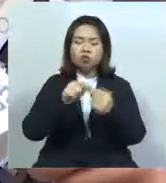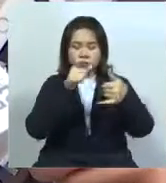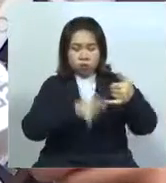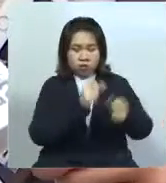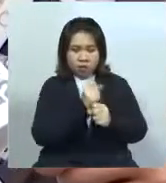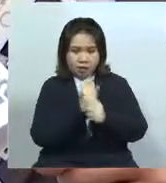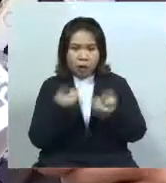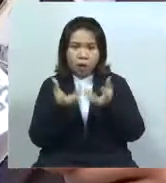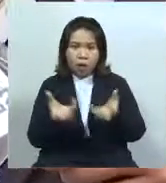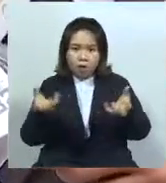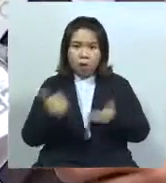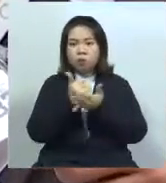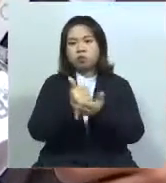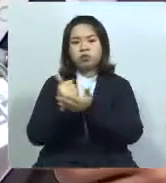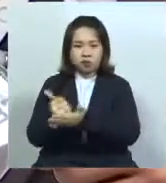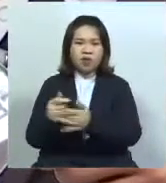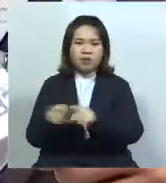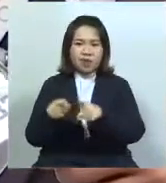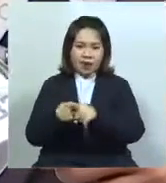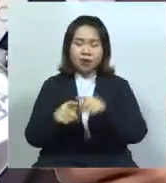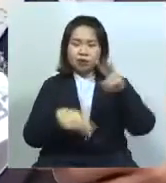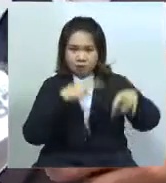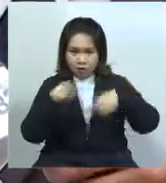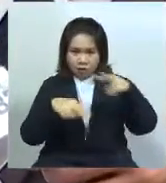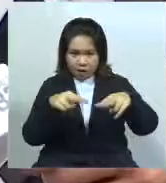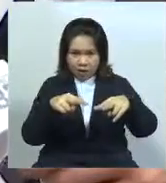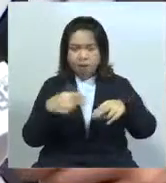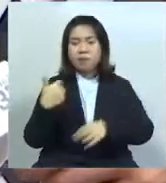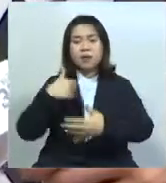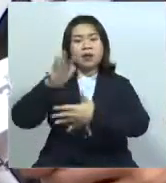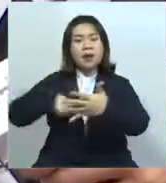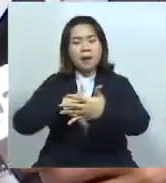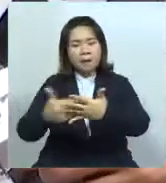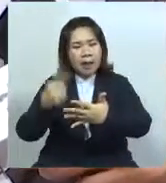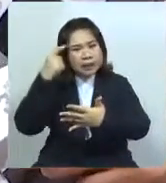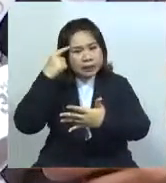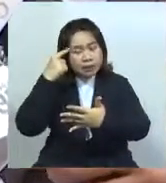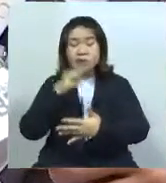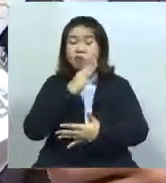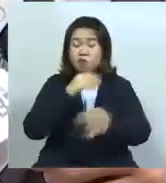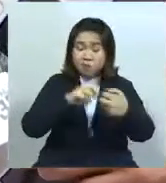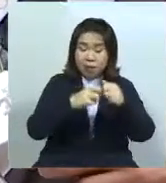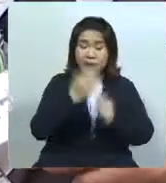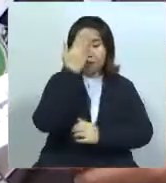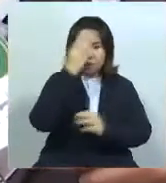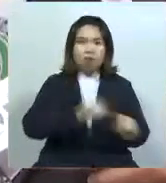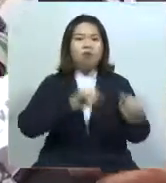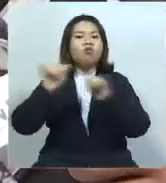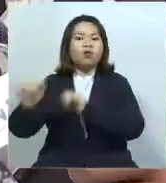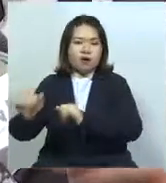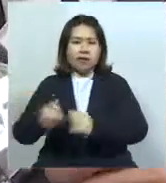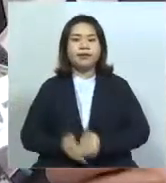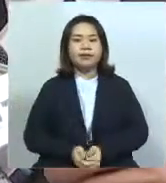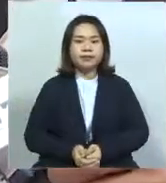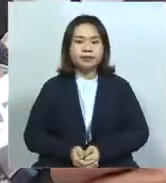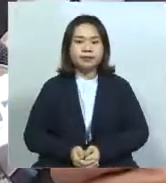ที่และก็อุปกรณ์ในการเข้าไปให้ความช่วยเหลือพี่น้องประชาชนรวมถึงการเตรียมแผนเผชิญเหตุอบพยพประชาชนในพื้นที่ทันทีกรณีเกิด